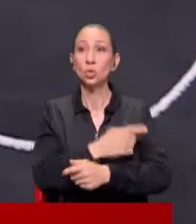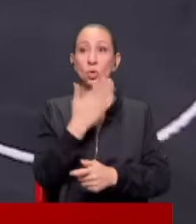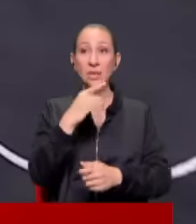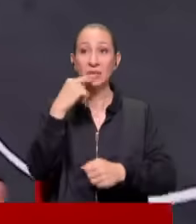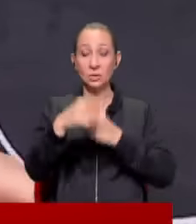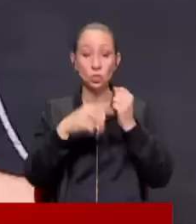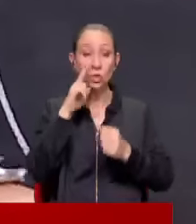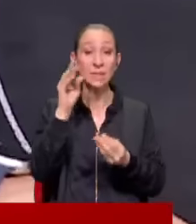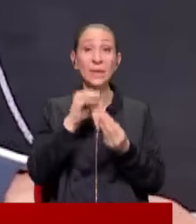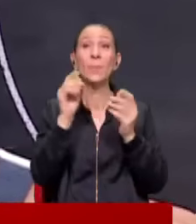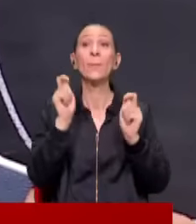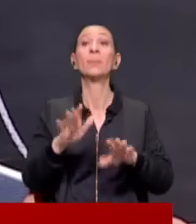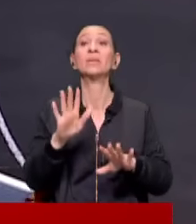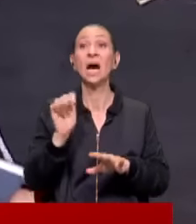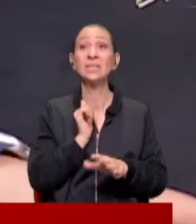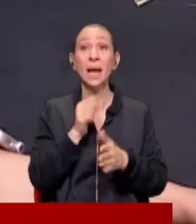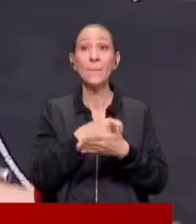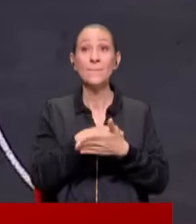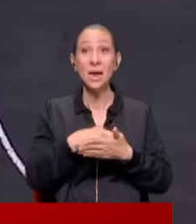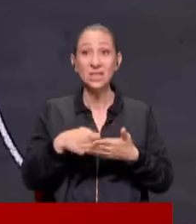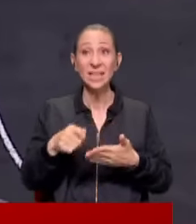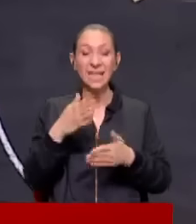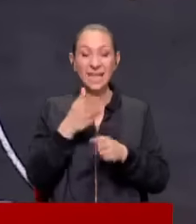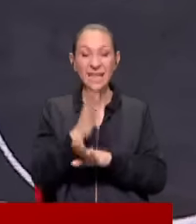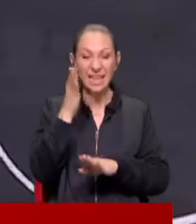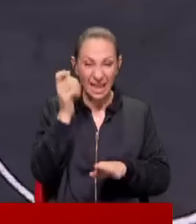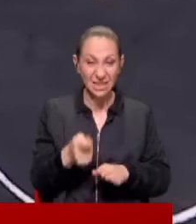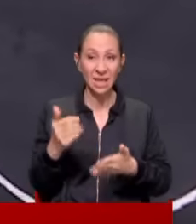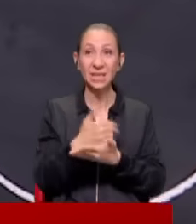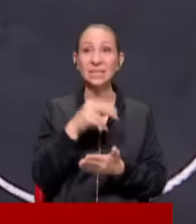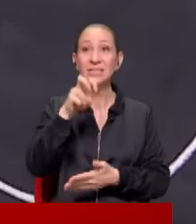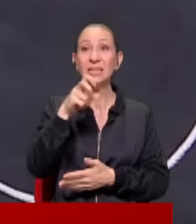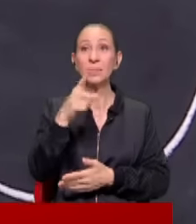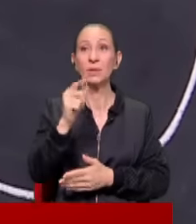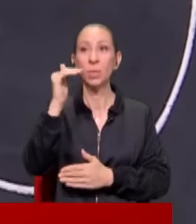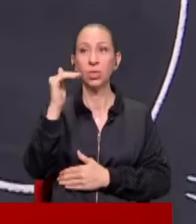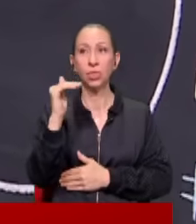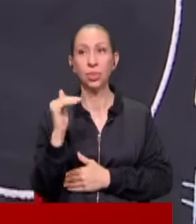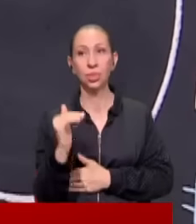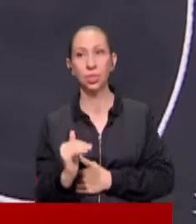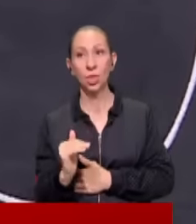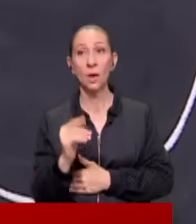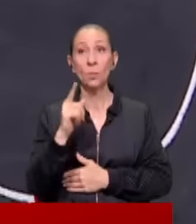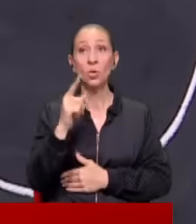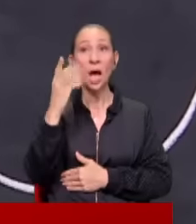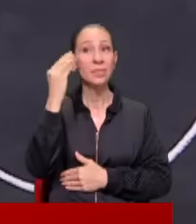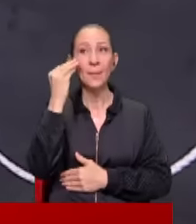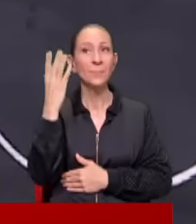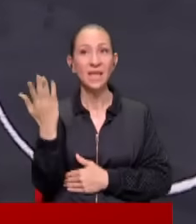sonuna kadar zam yapılmaz ise asgari ücretlinin reel geliri 8 bin küsür liraya kadar düşecek. Bunun da